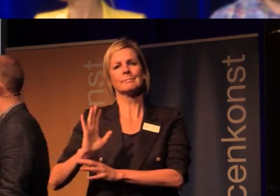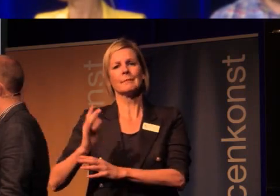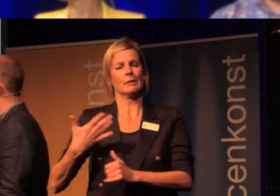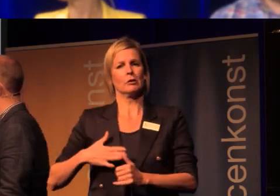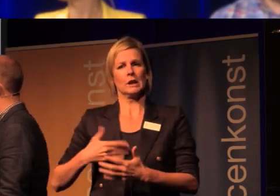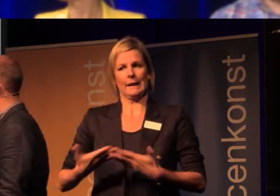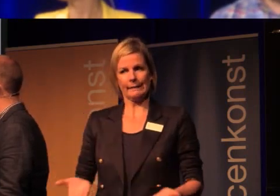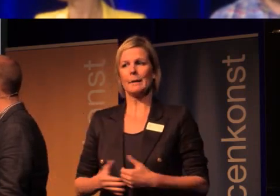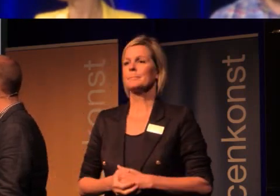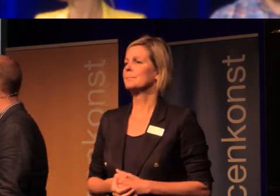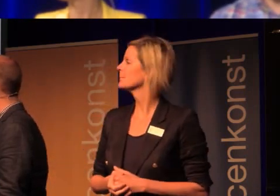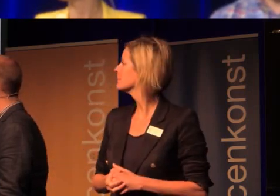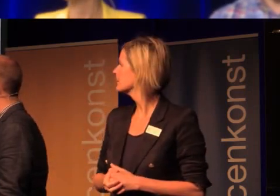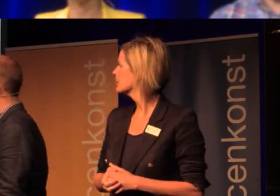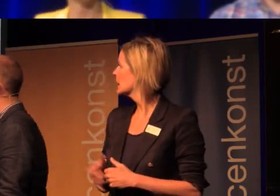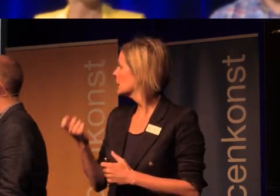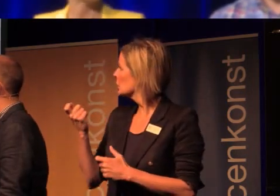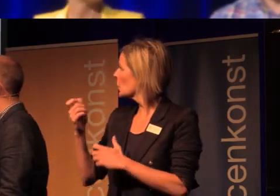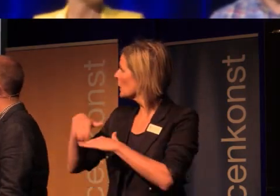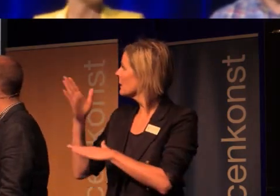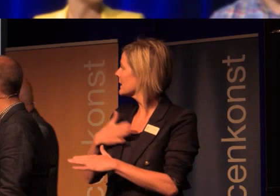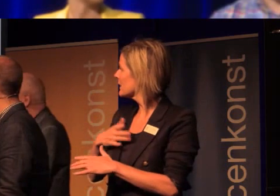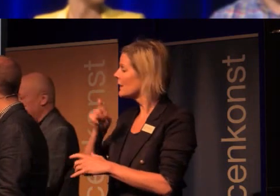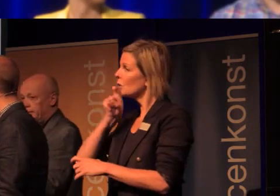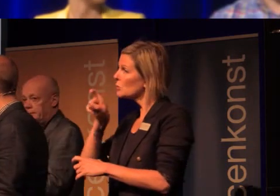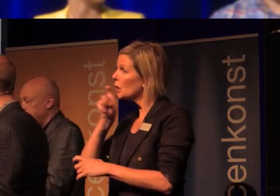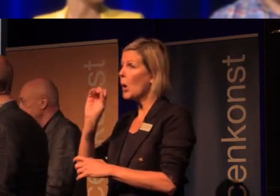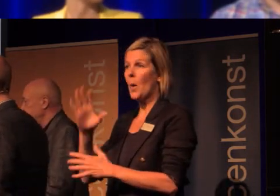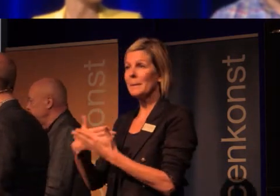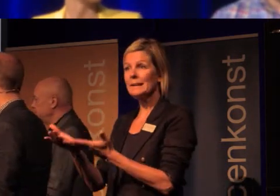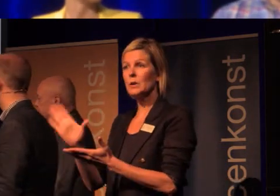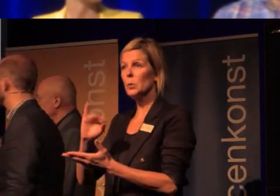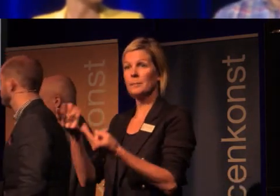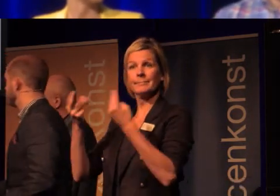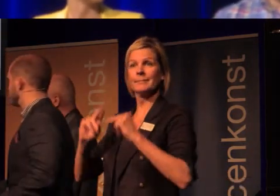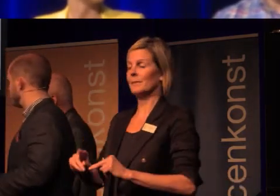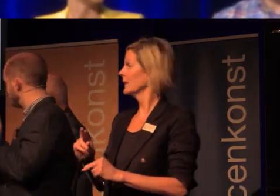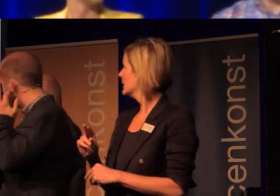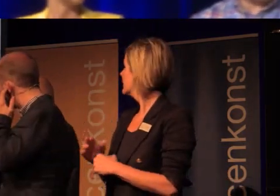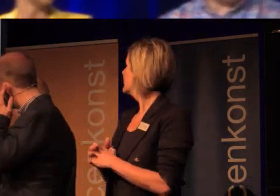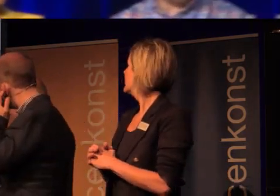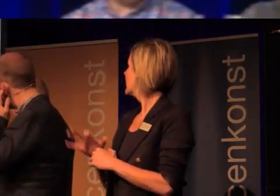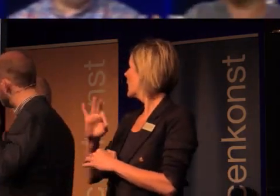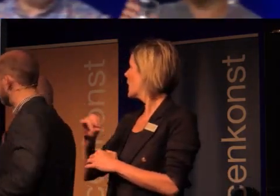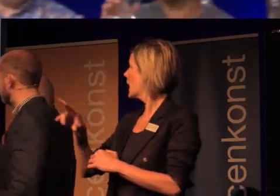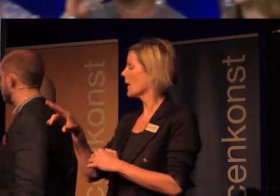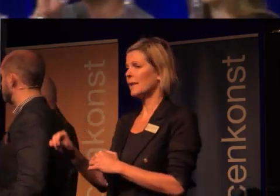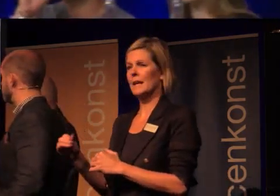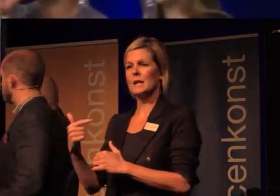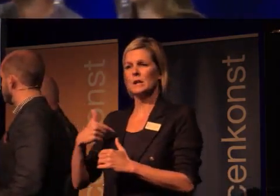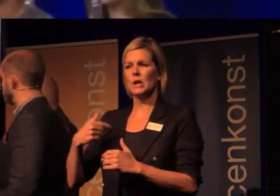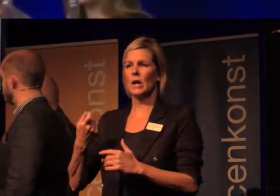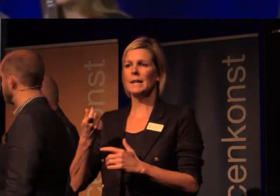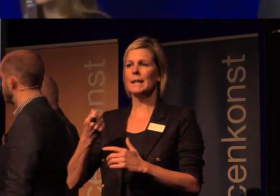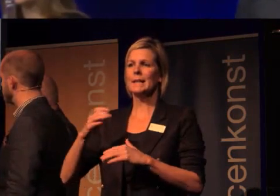det vill vi stödja. Är det någon mer som vill kommentera den frågan? Annars går vi vidare. Ja, Hanna? Jag måste säga att jag lutar nog mer åt grön ungdomshåll här.